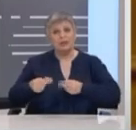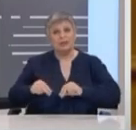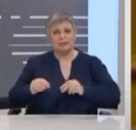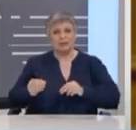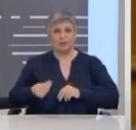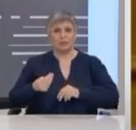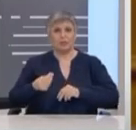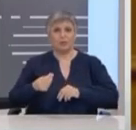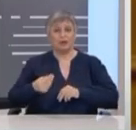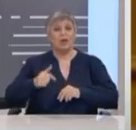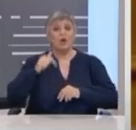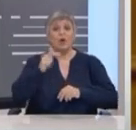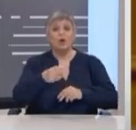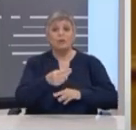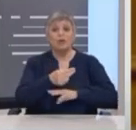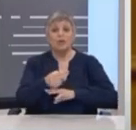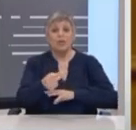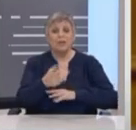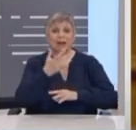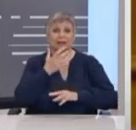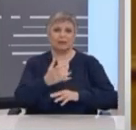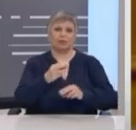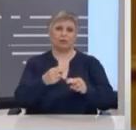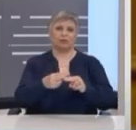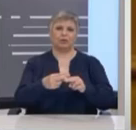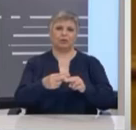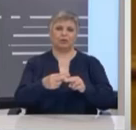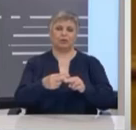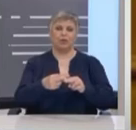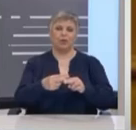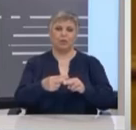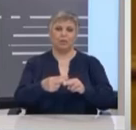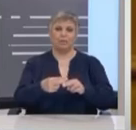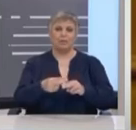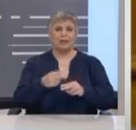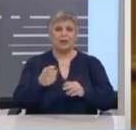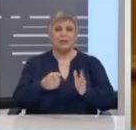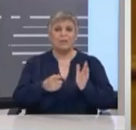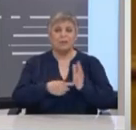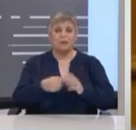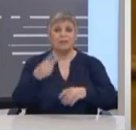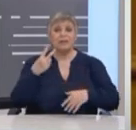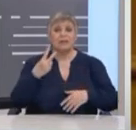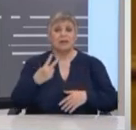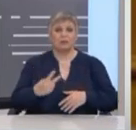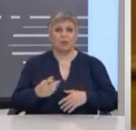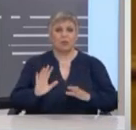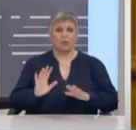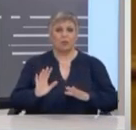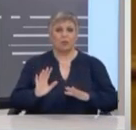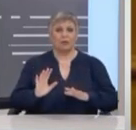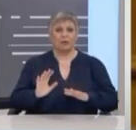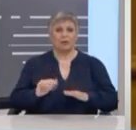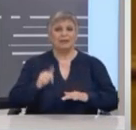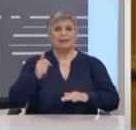του κυπριακού προβλήματος, αν δεν υπόκειται στο γεγονός ότι η τουρκική πλευρά